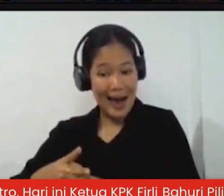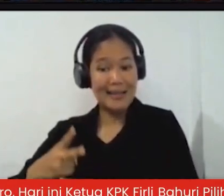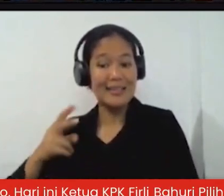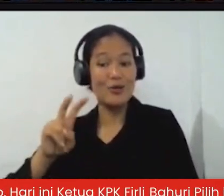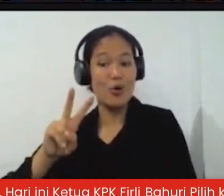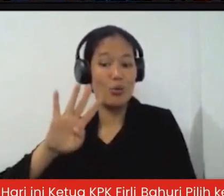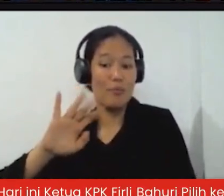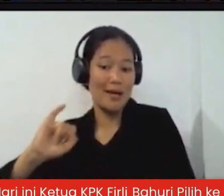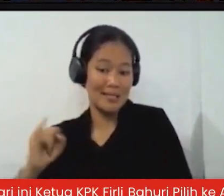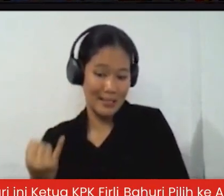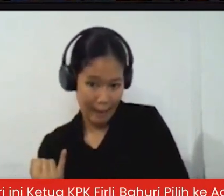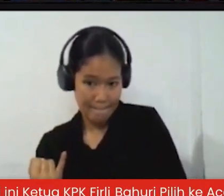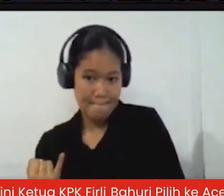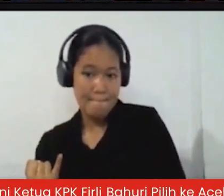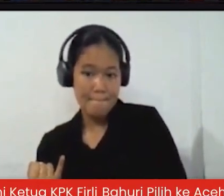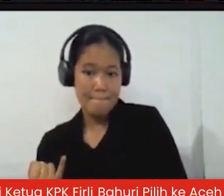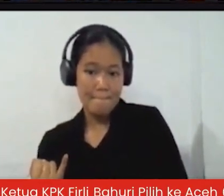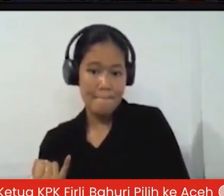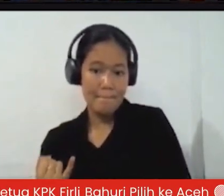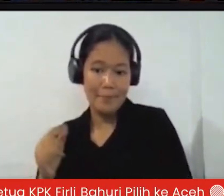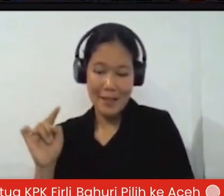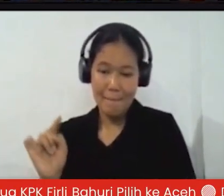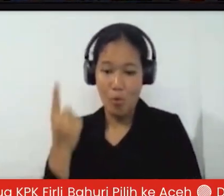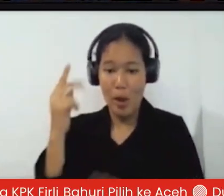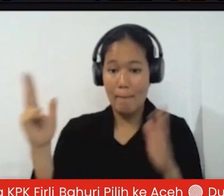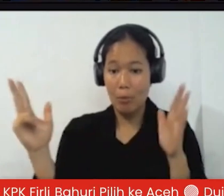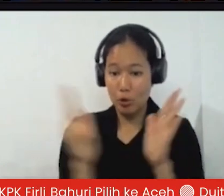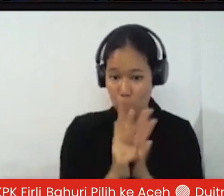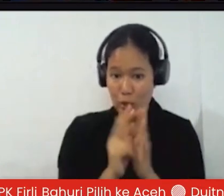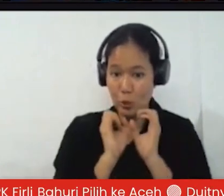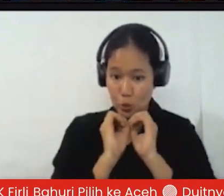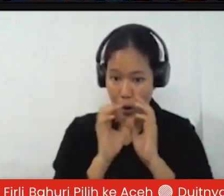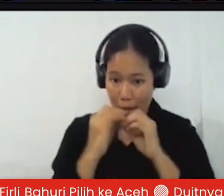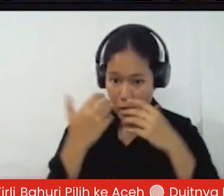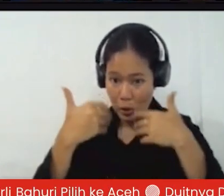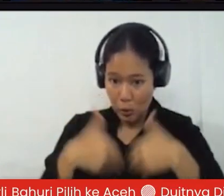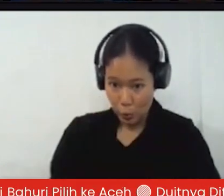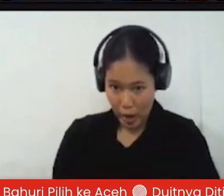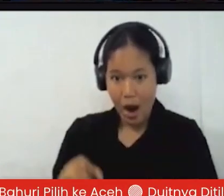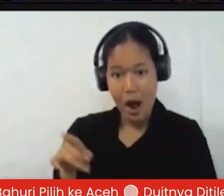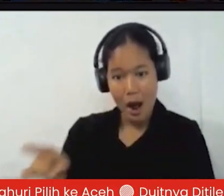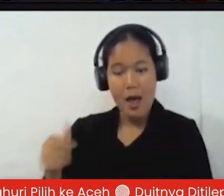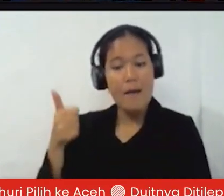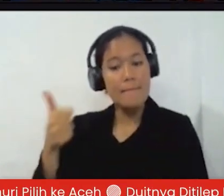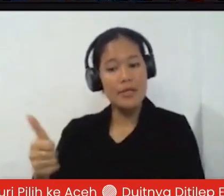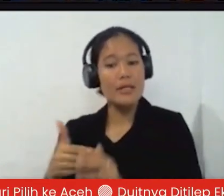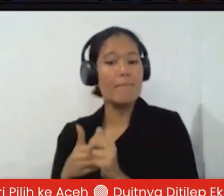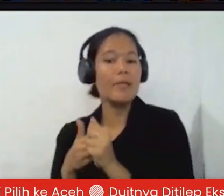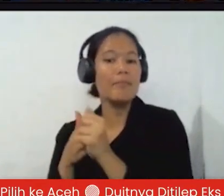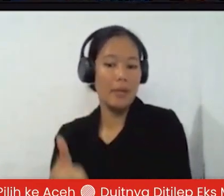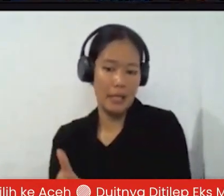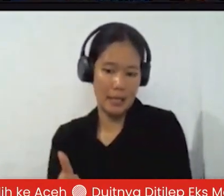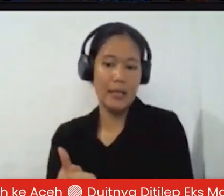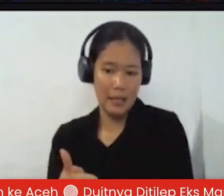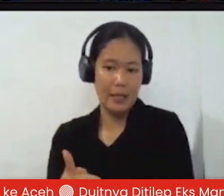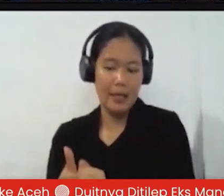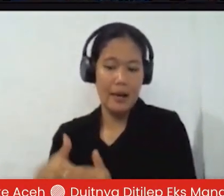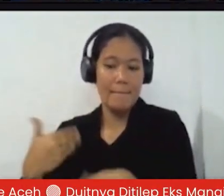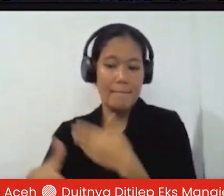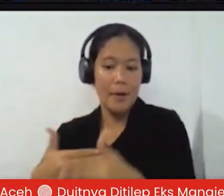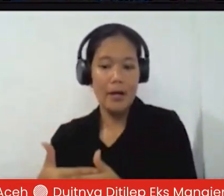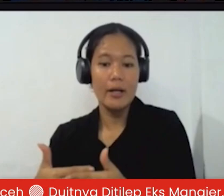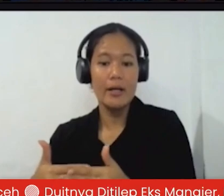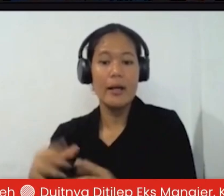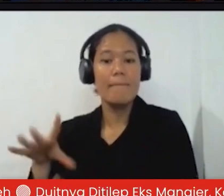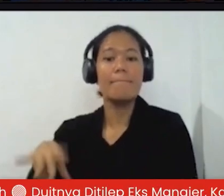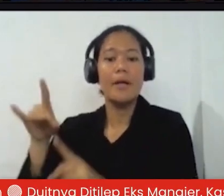24 jam sejak putusan ini selesai diucapkan memimpin penyelenggaraan pemilihan